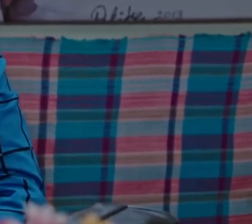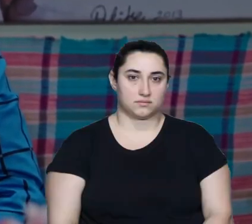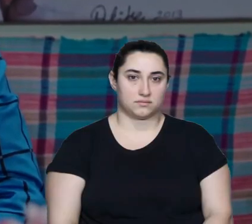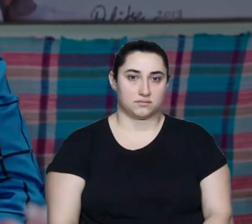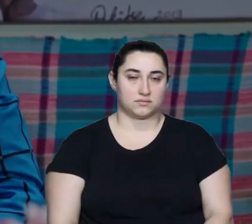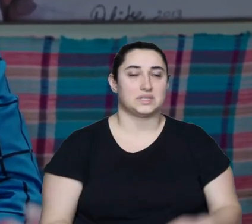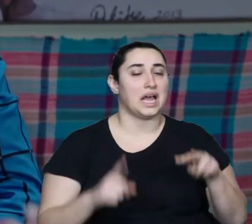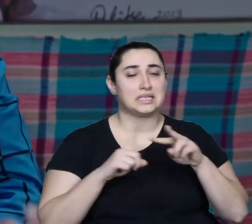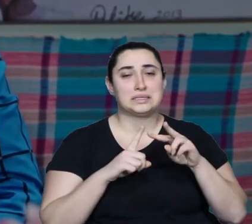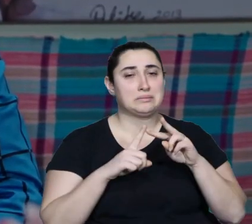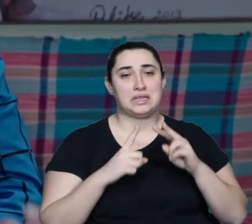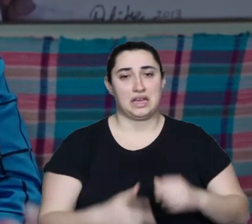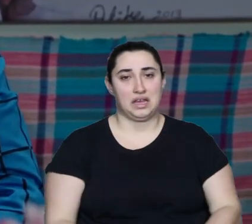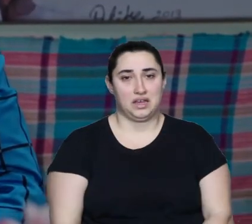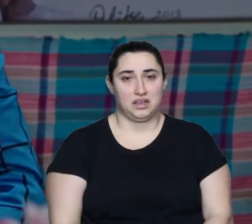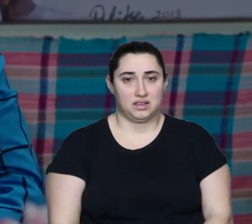Nazmiye.